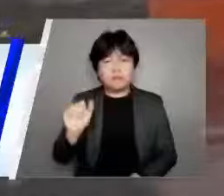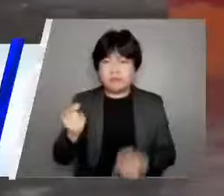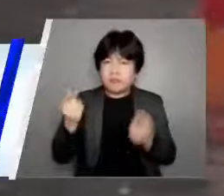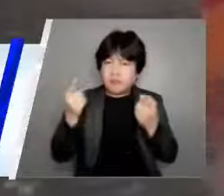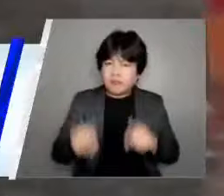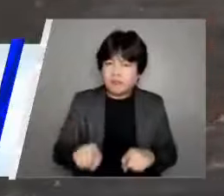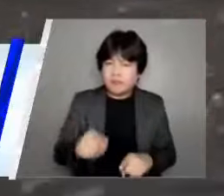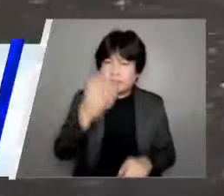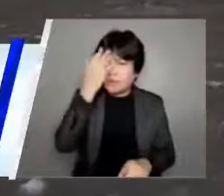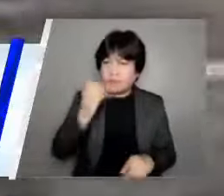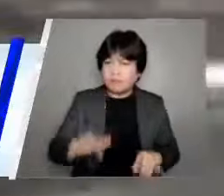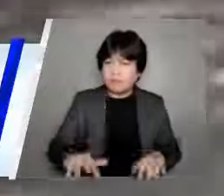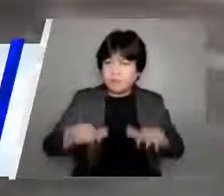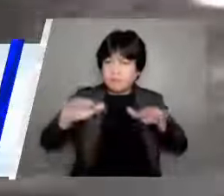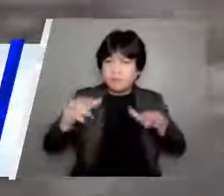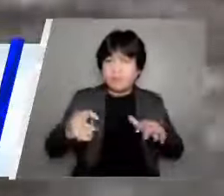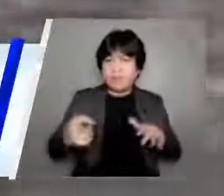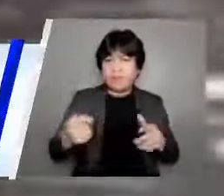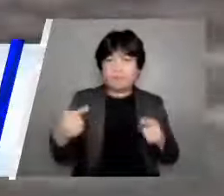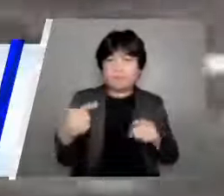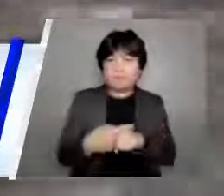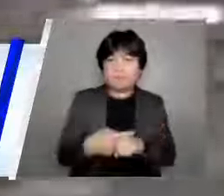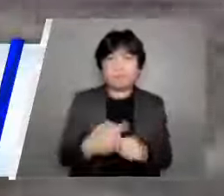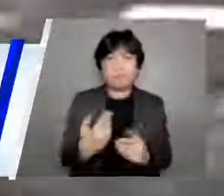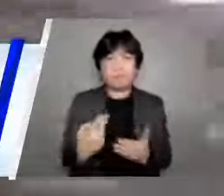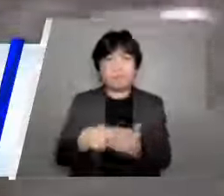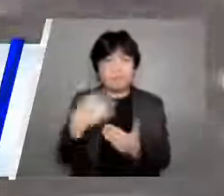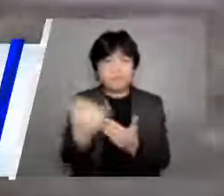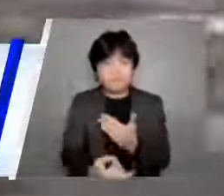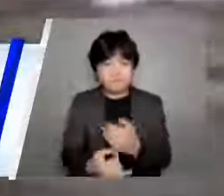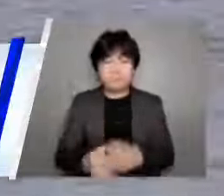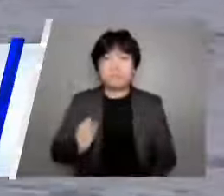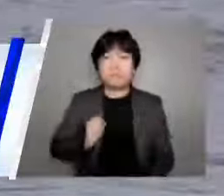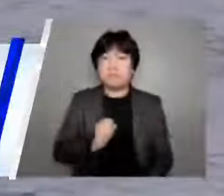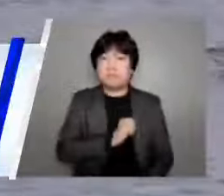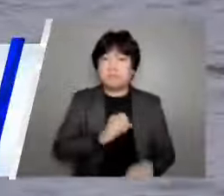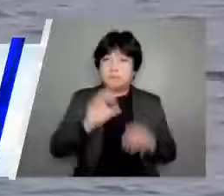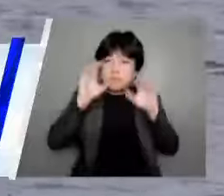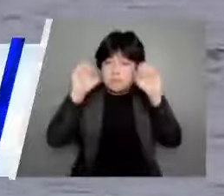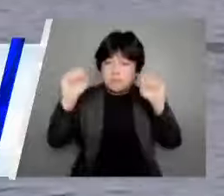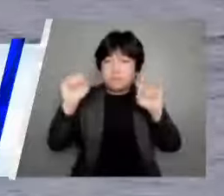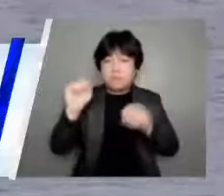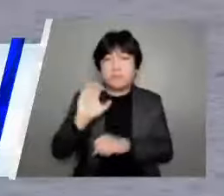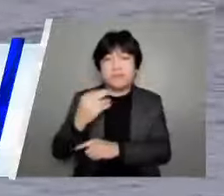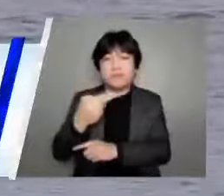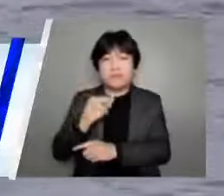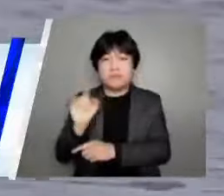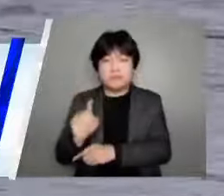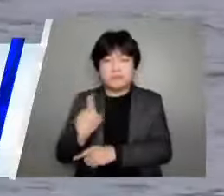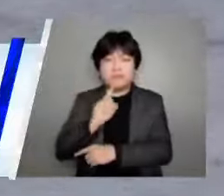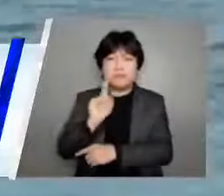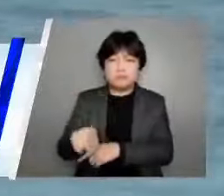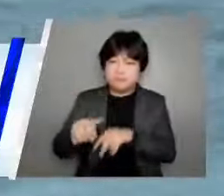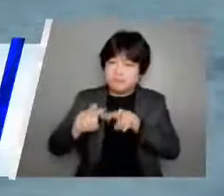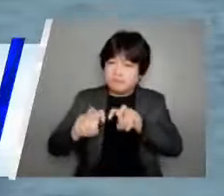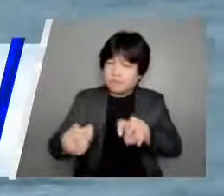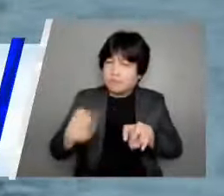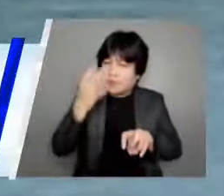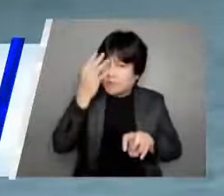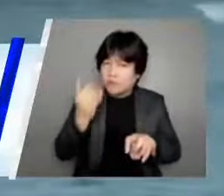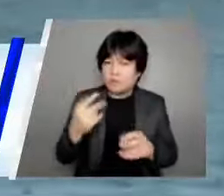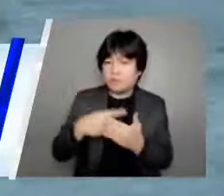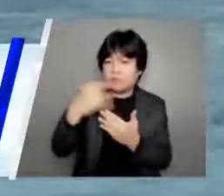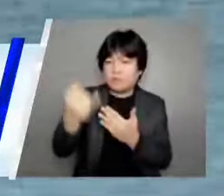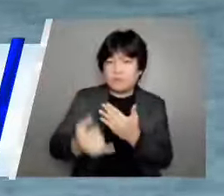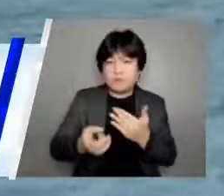nangyari sa mga proyektong ito? Kaya paiimbestigahan ni Escudero sa Senado ang mga kasalukuyang flood control projects. Gagawa rin ang